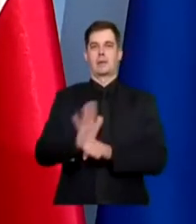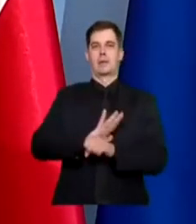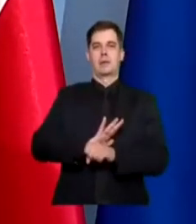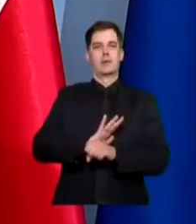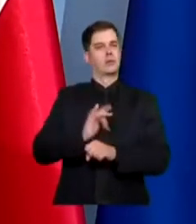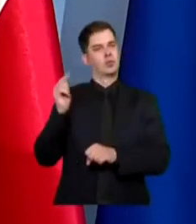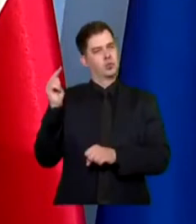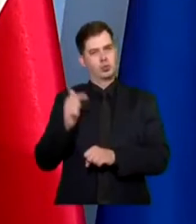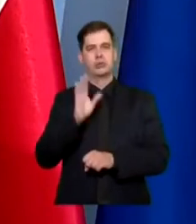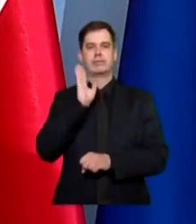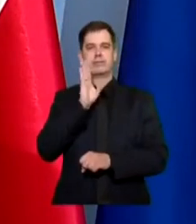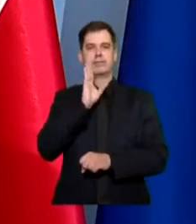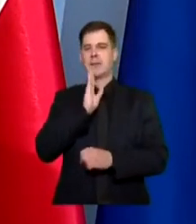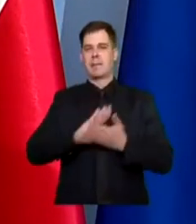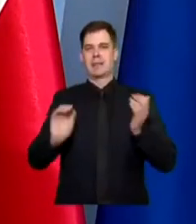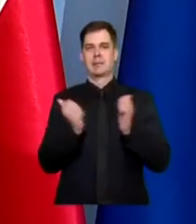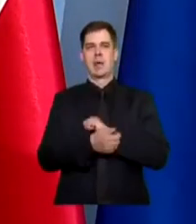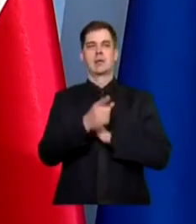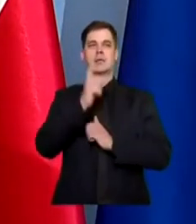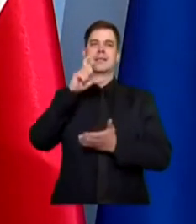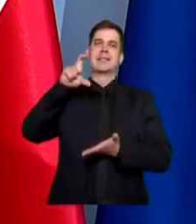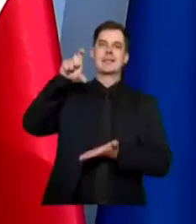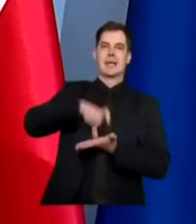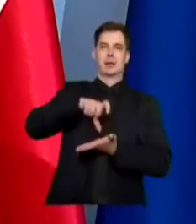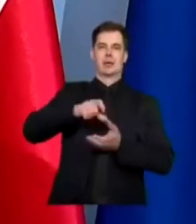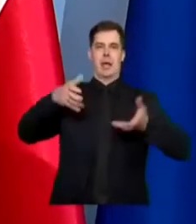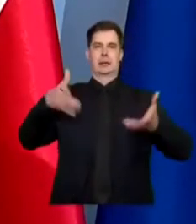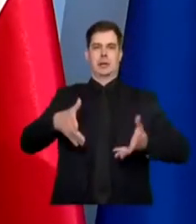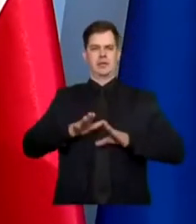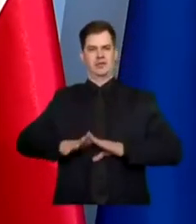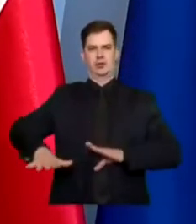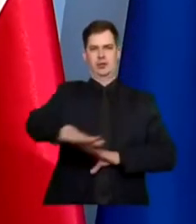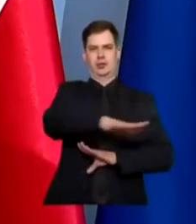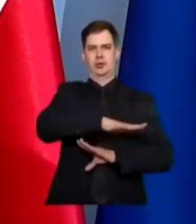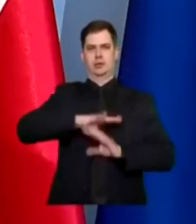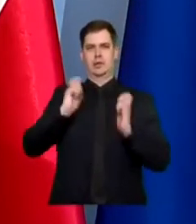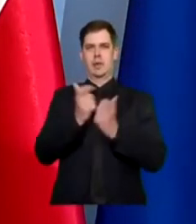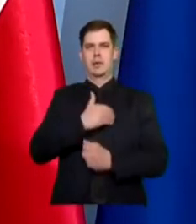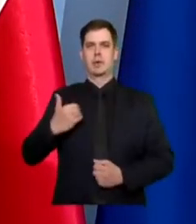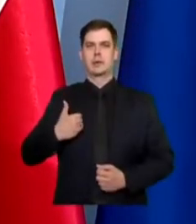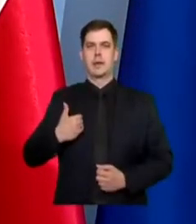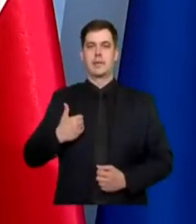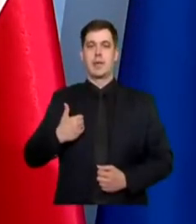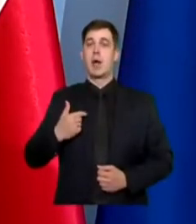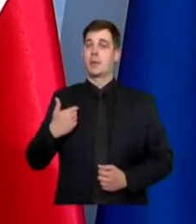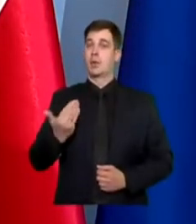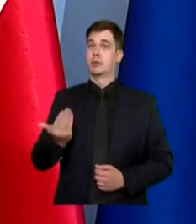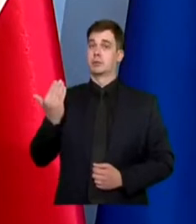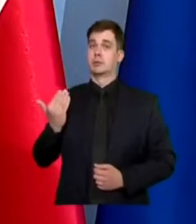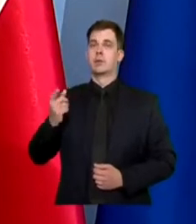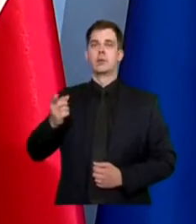przeprowadzona w oparciu o wyniki centralnych egzaminów zewnętrznych. Wcześniej jeszcze konferencja rektorów akademickich szkół